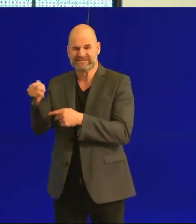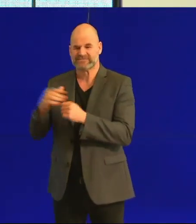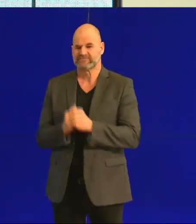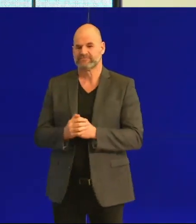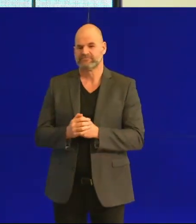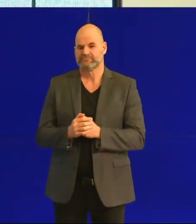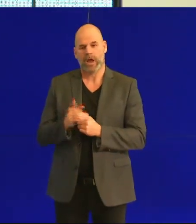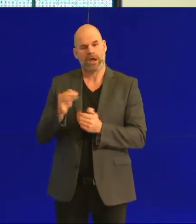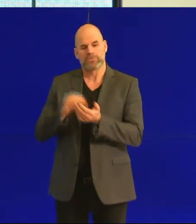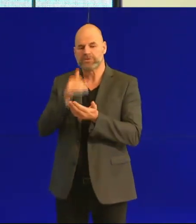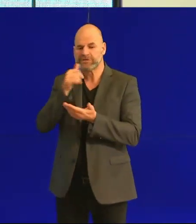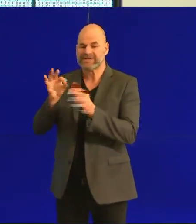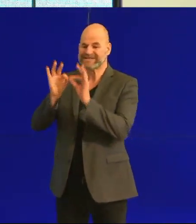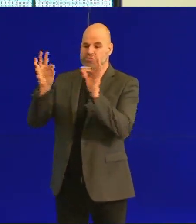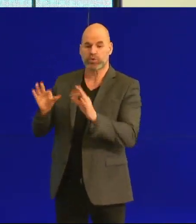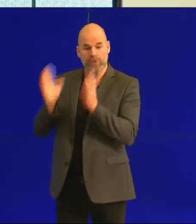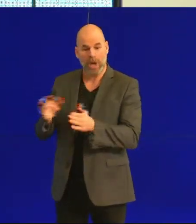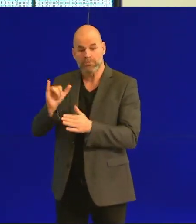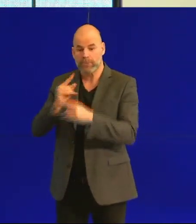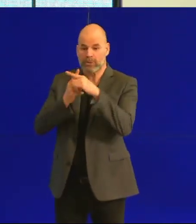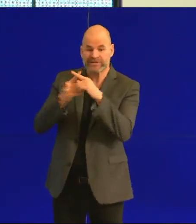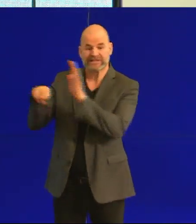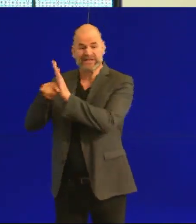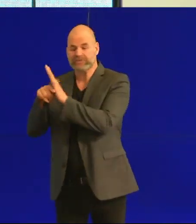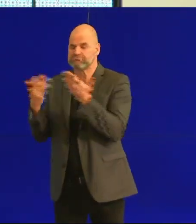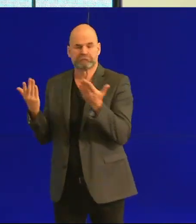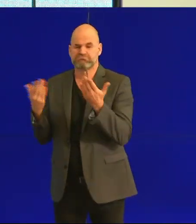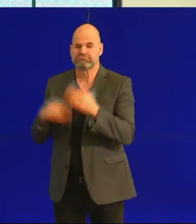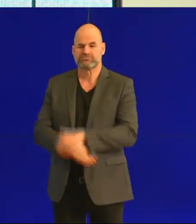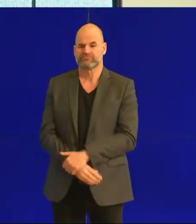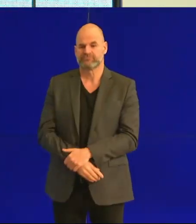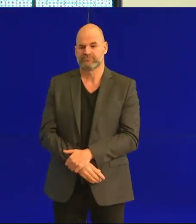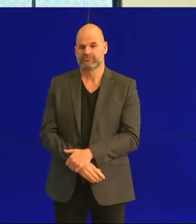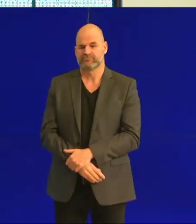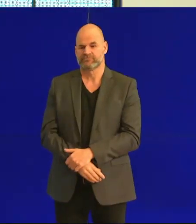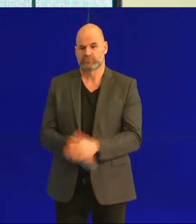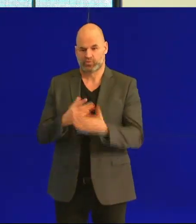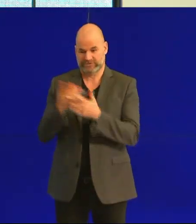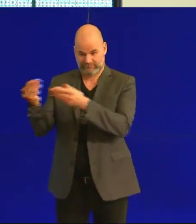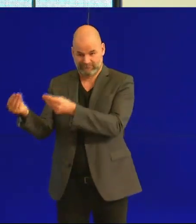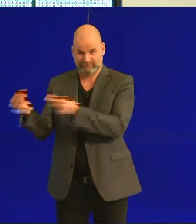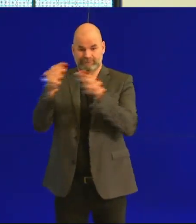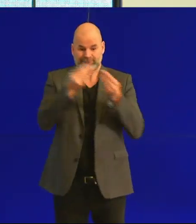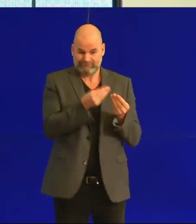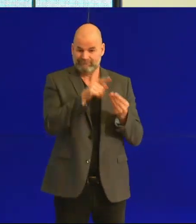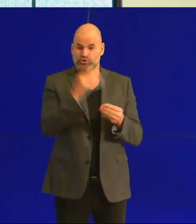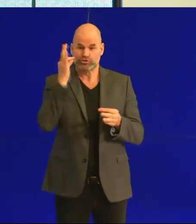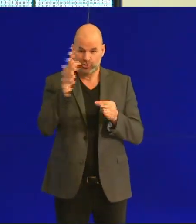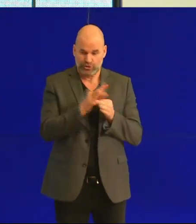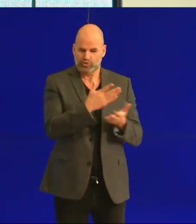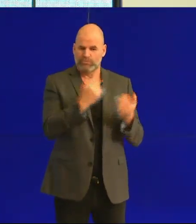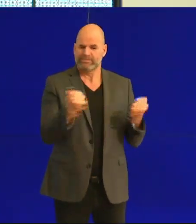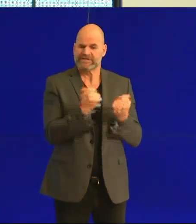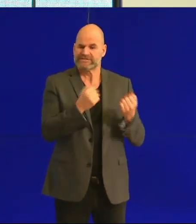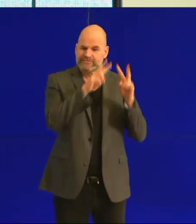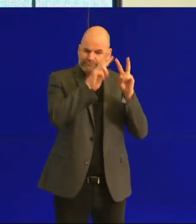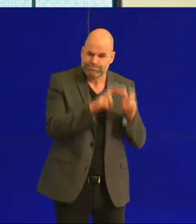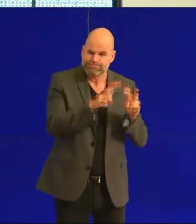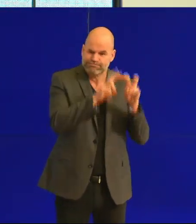leurs tests véridique et repartir en devanture d'une carte sim un bond de monter leur analyse il faut faire des